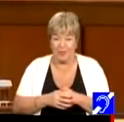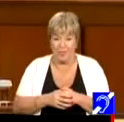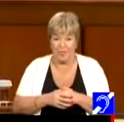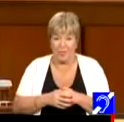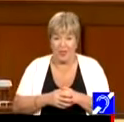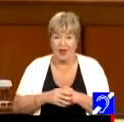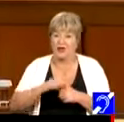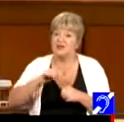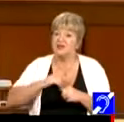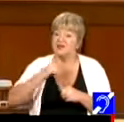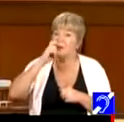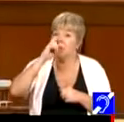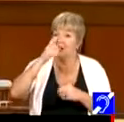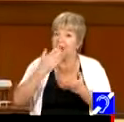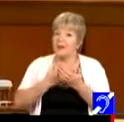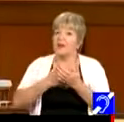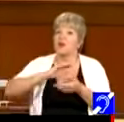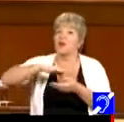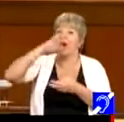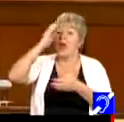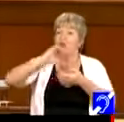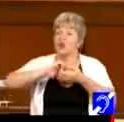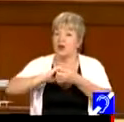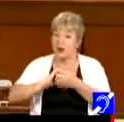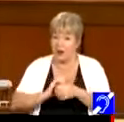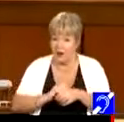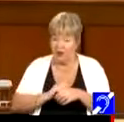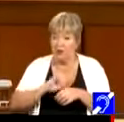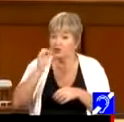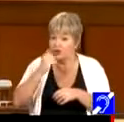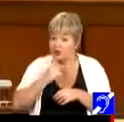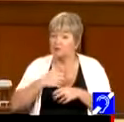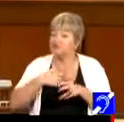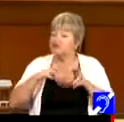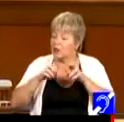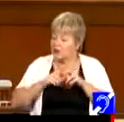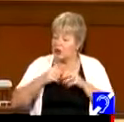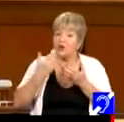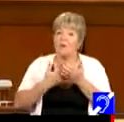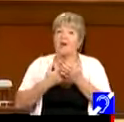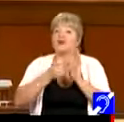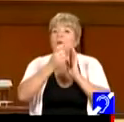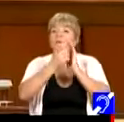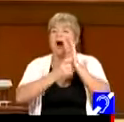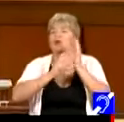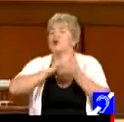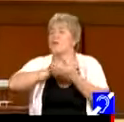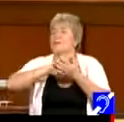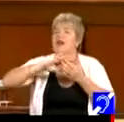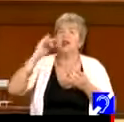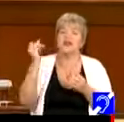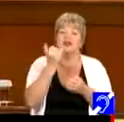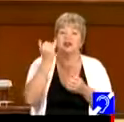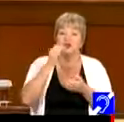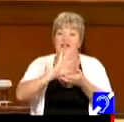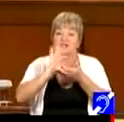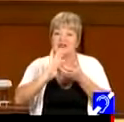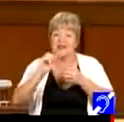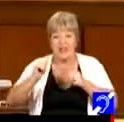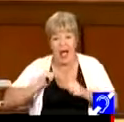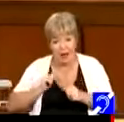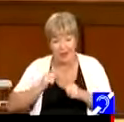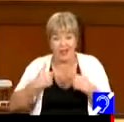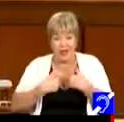Să fim mândri pentru mare unire și recunoscători pentru pagina glorioasă scrisă de armata